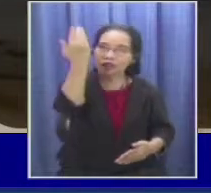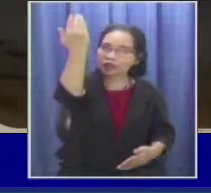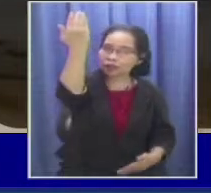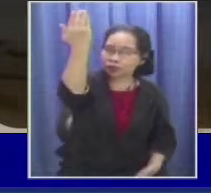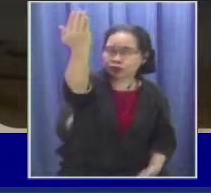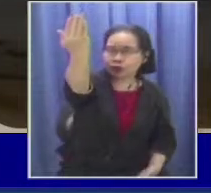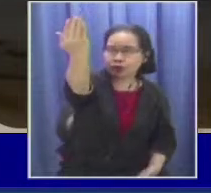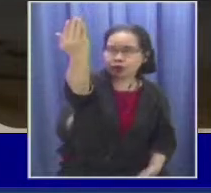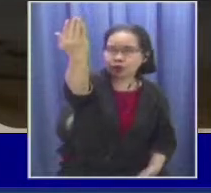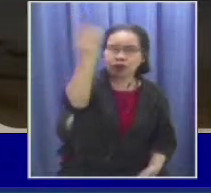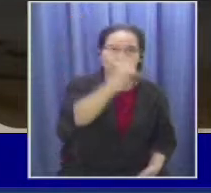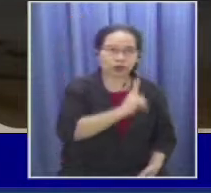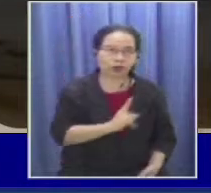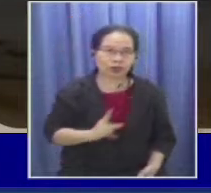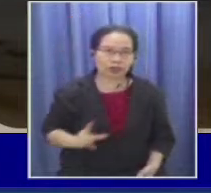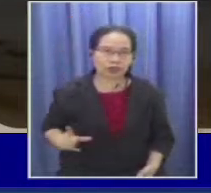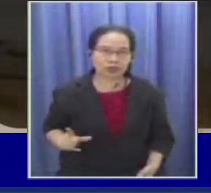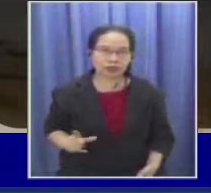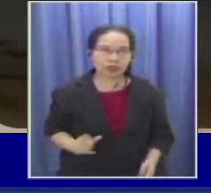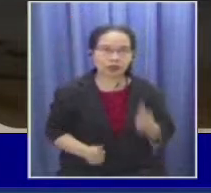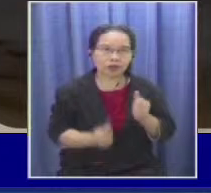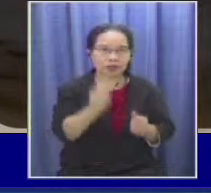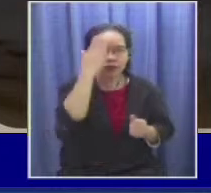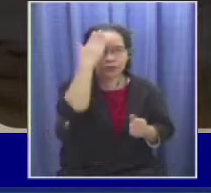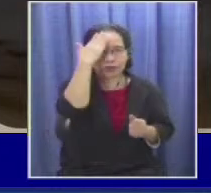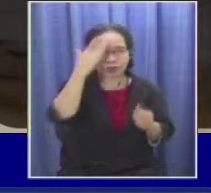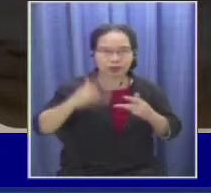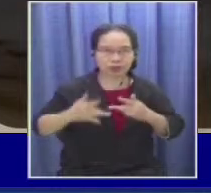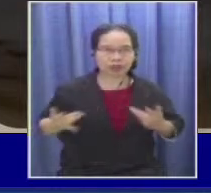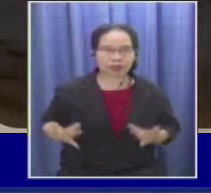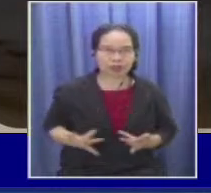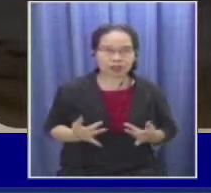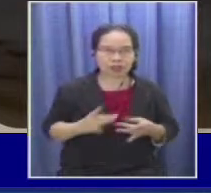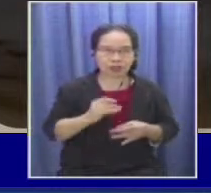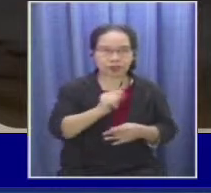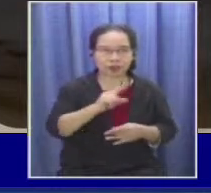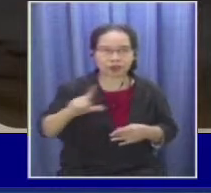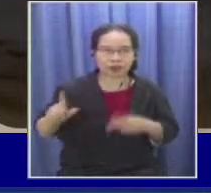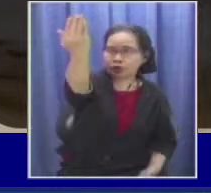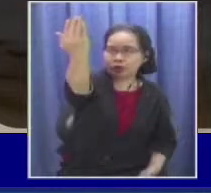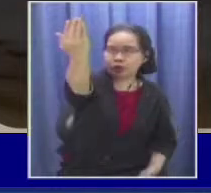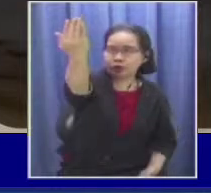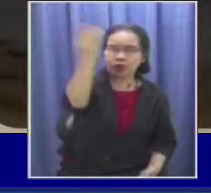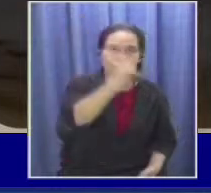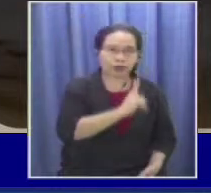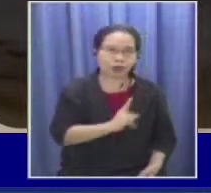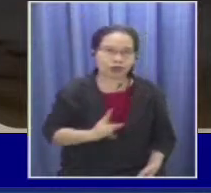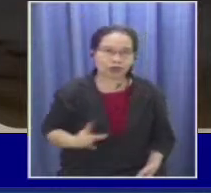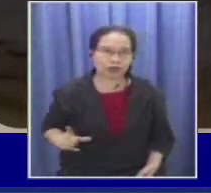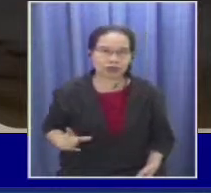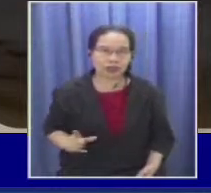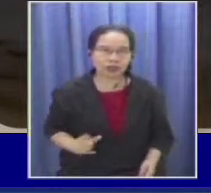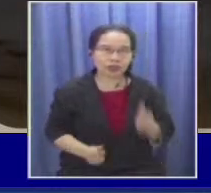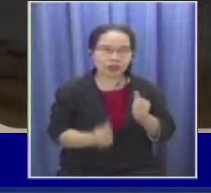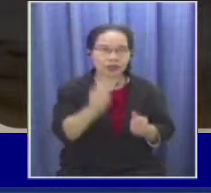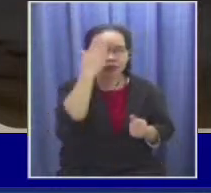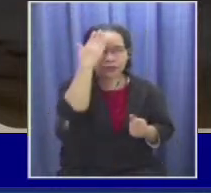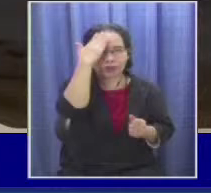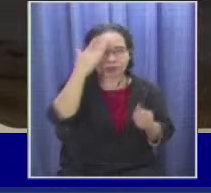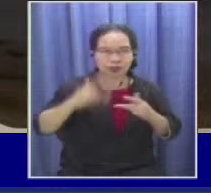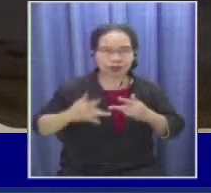Mary adumashe mafo nyimeti ba kutuma de no 9 Acts 1:24 na wo bompa yese